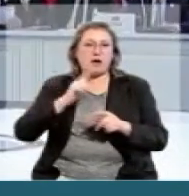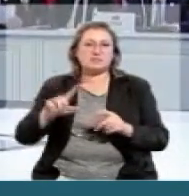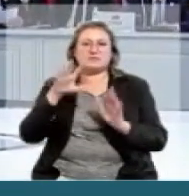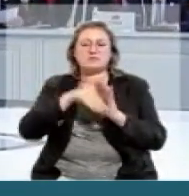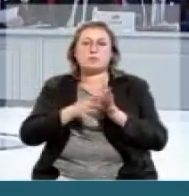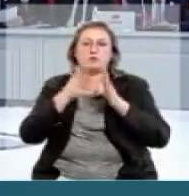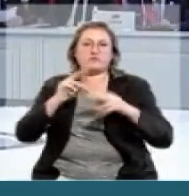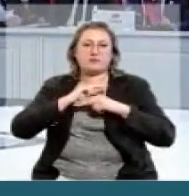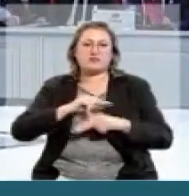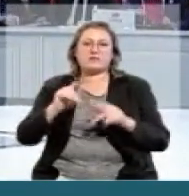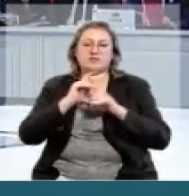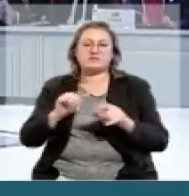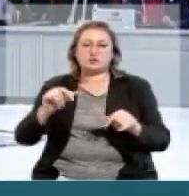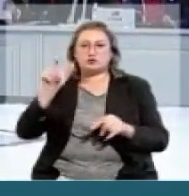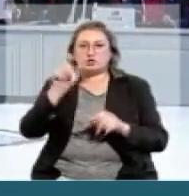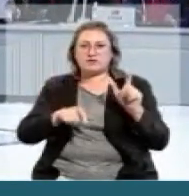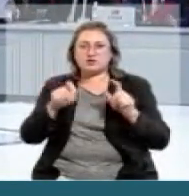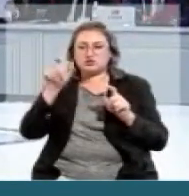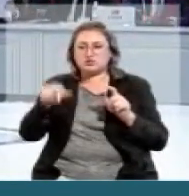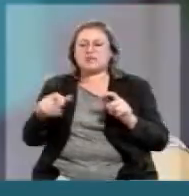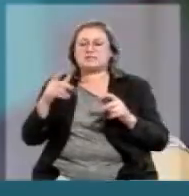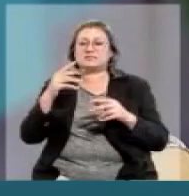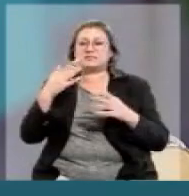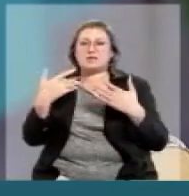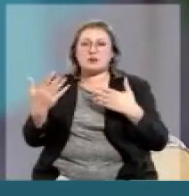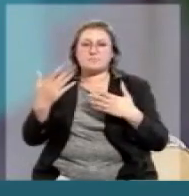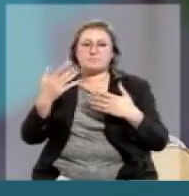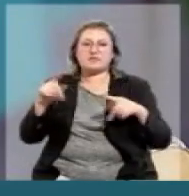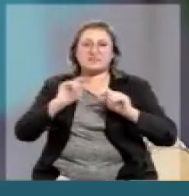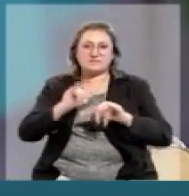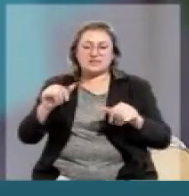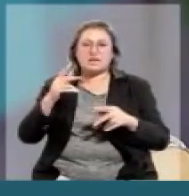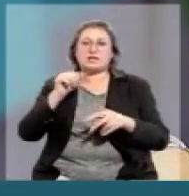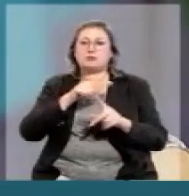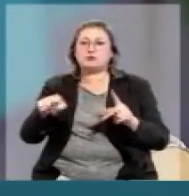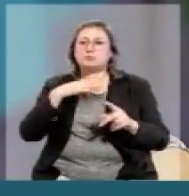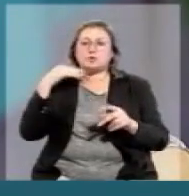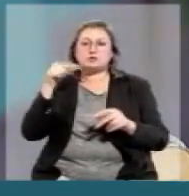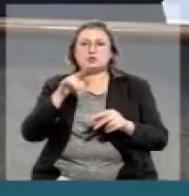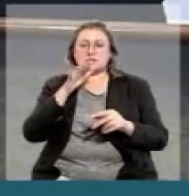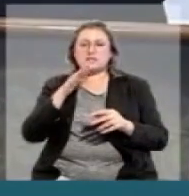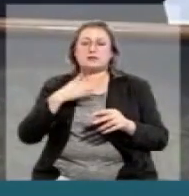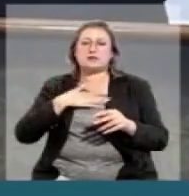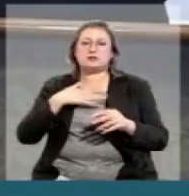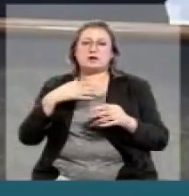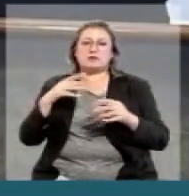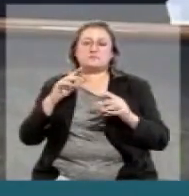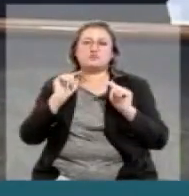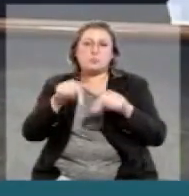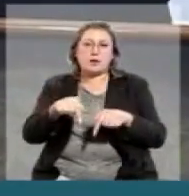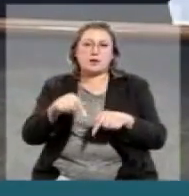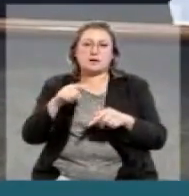внесла огромный вклад в развитие человеческой цивилизации. На протяжении нескольких тысячелетий государства нашего макроконтингента